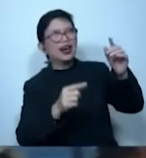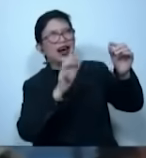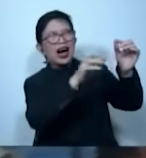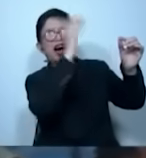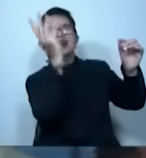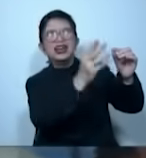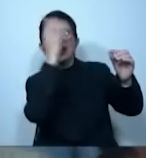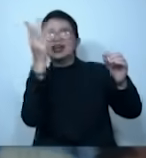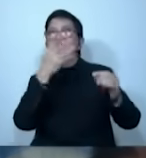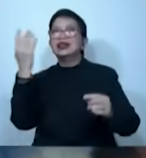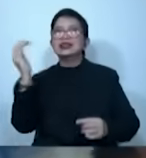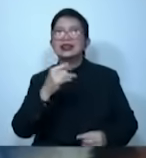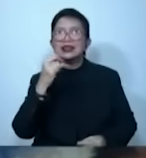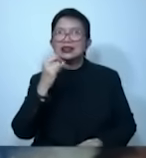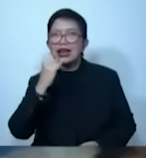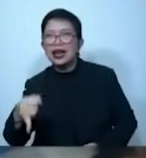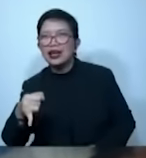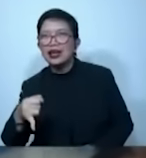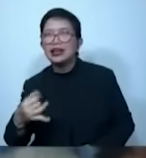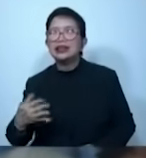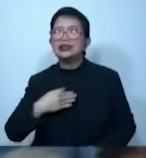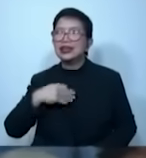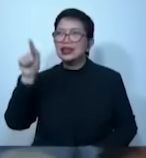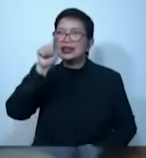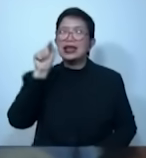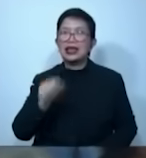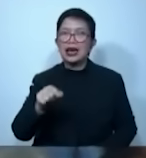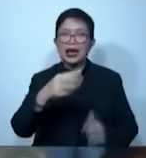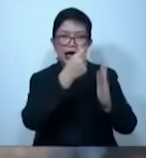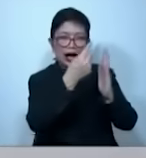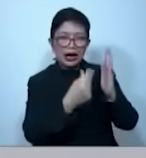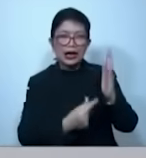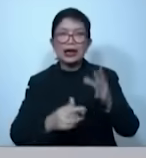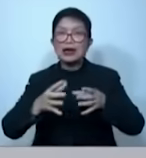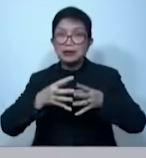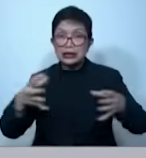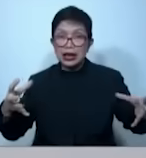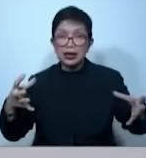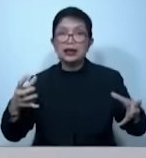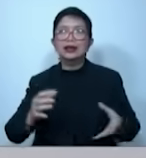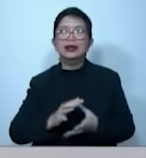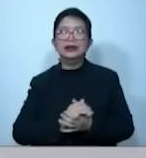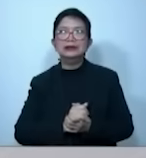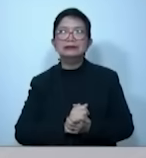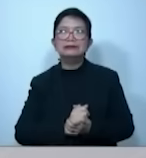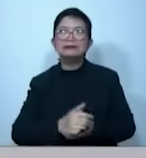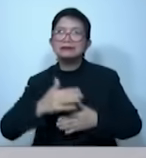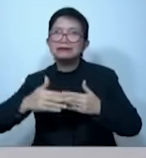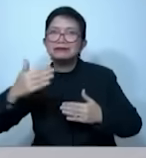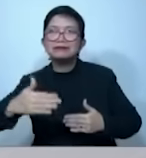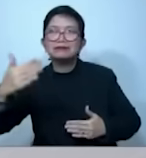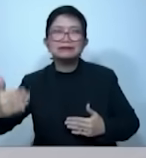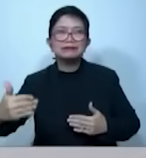bertanya saya bertanya dengan anggaran segitu besar jumlah pendik langkah-langkah yang bisa dilakukan